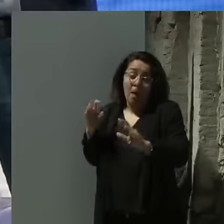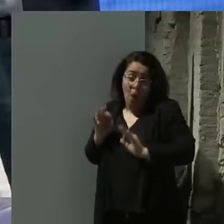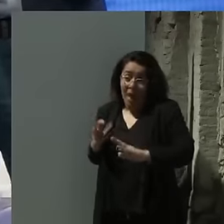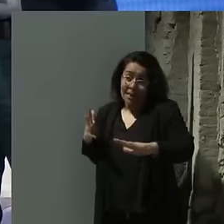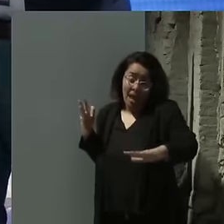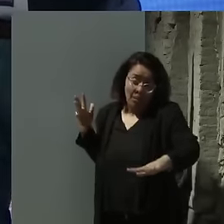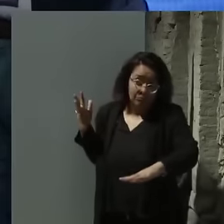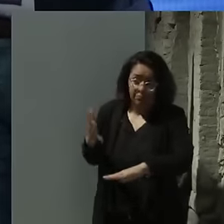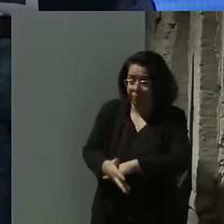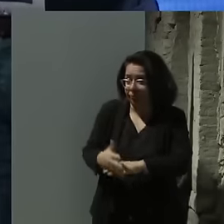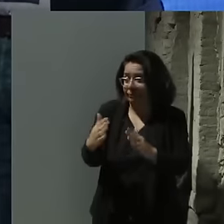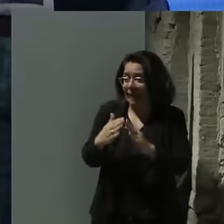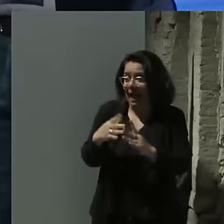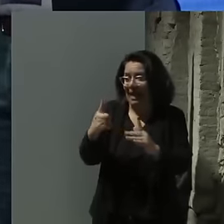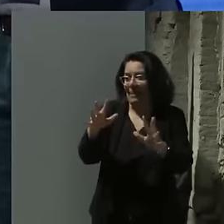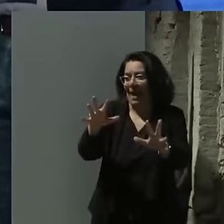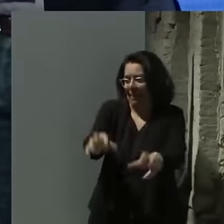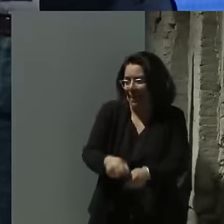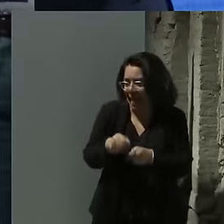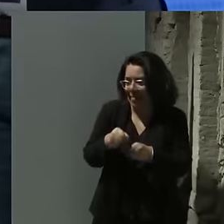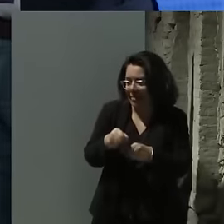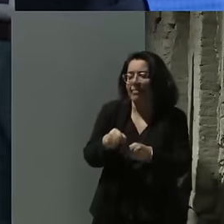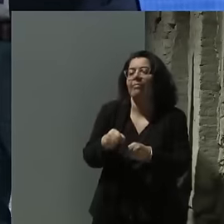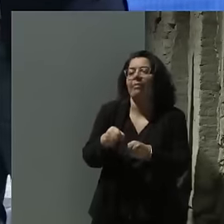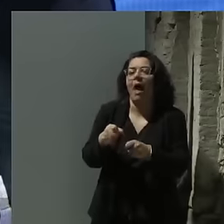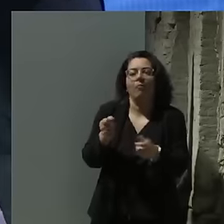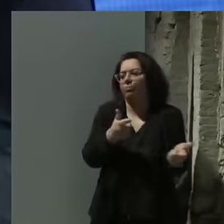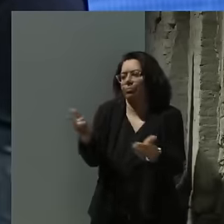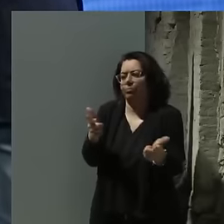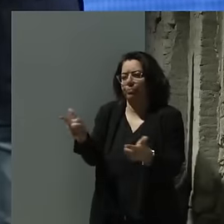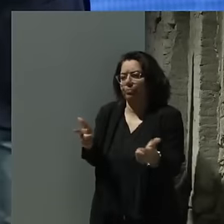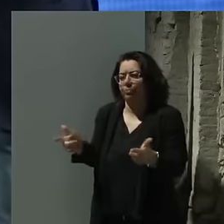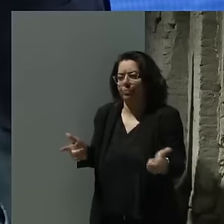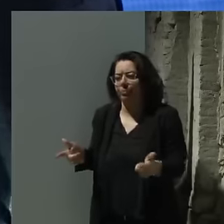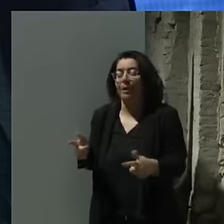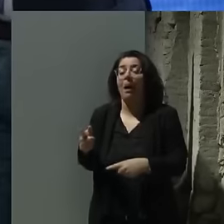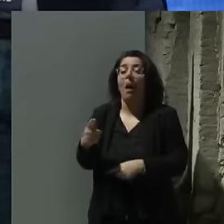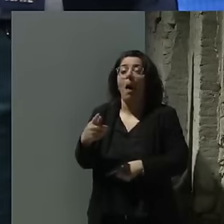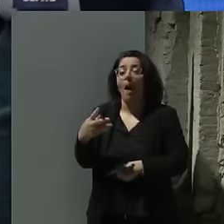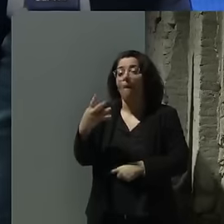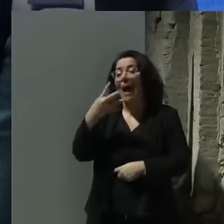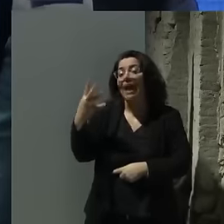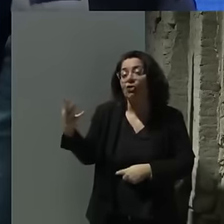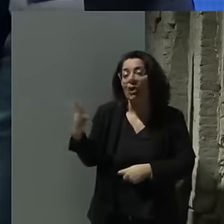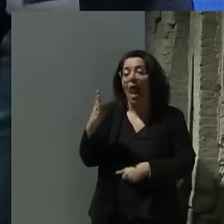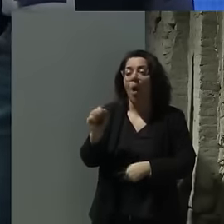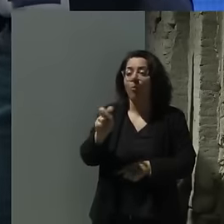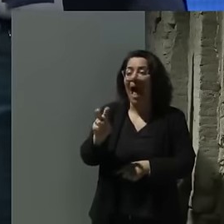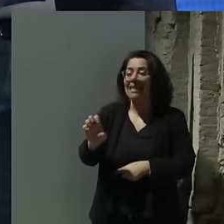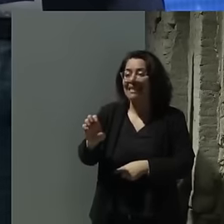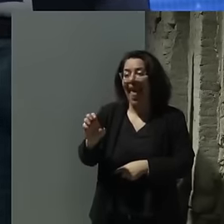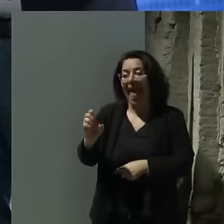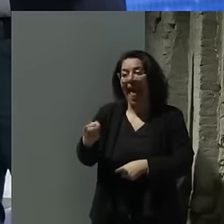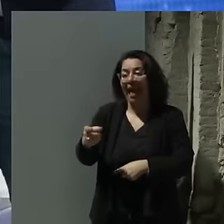polizia appunto per prenderlo, e conflitto a fuoco e muore il maresciallo Bazzega, che è